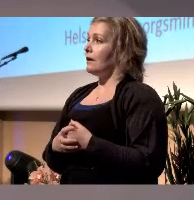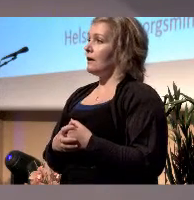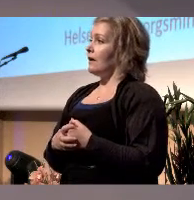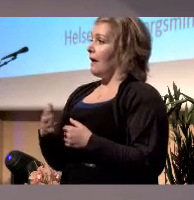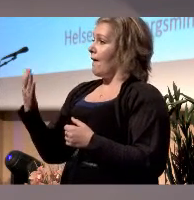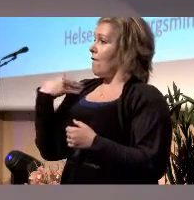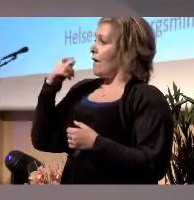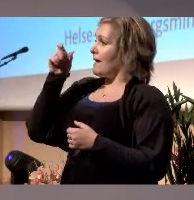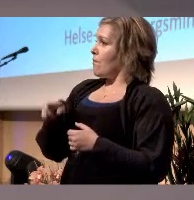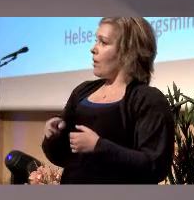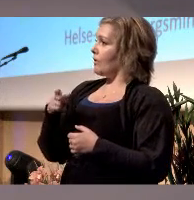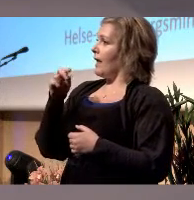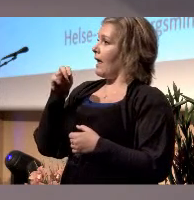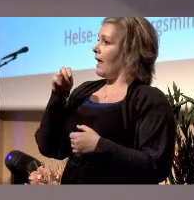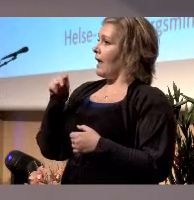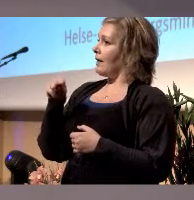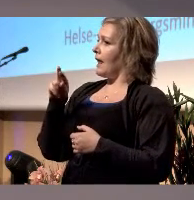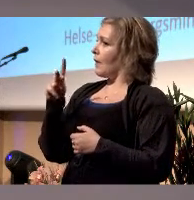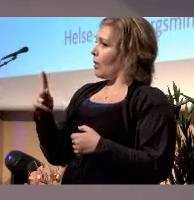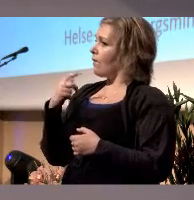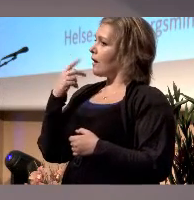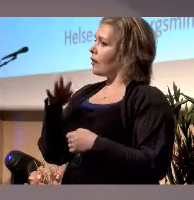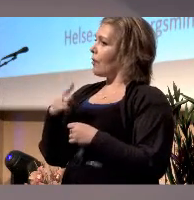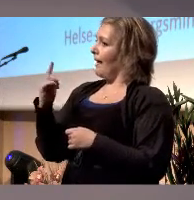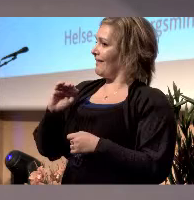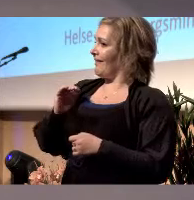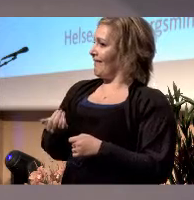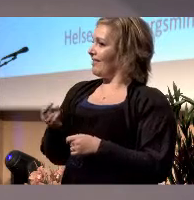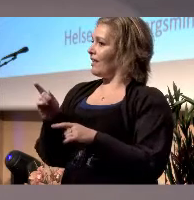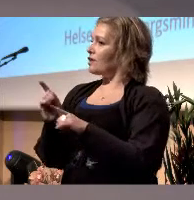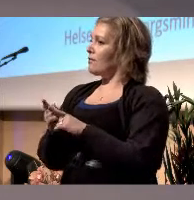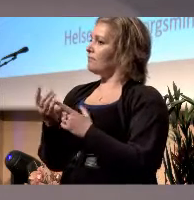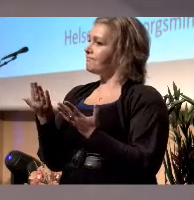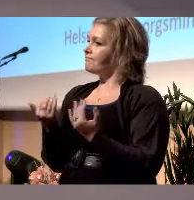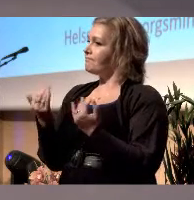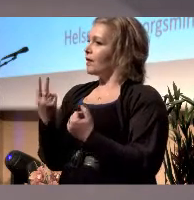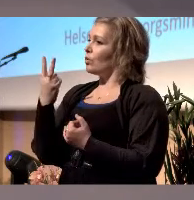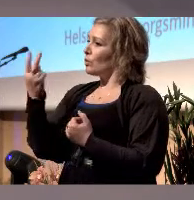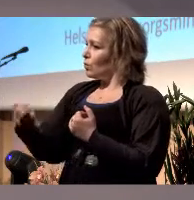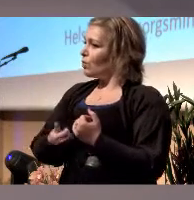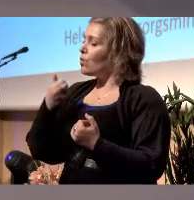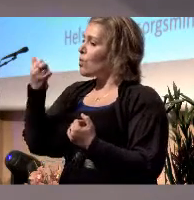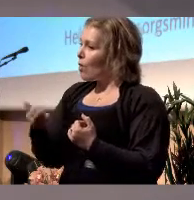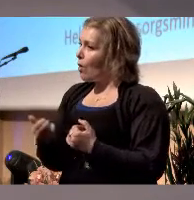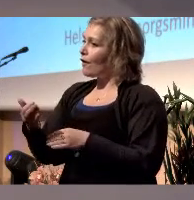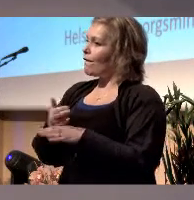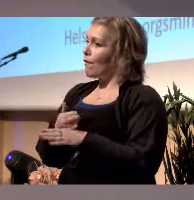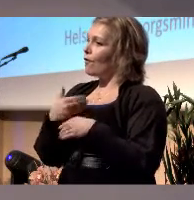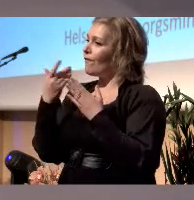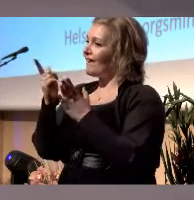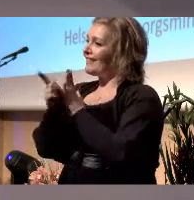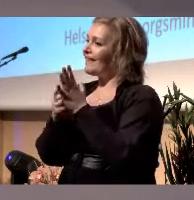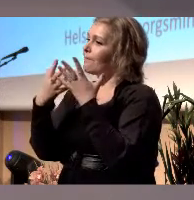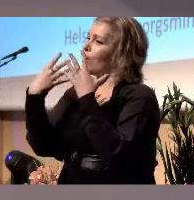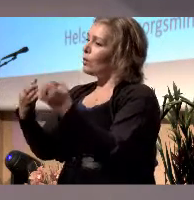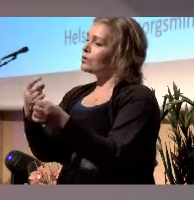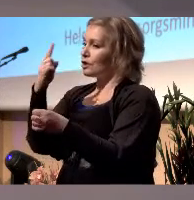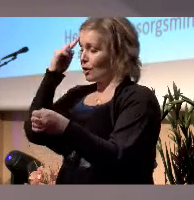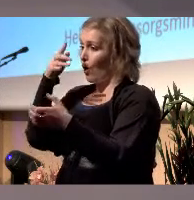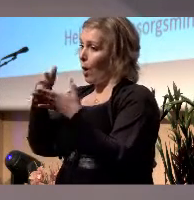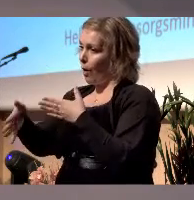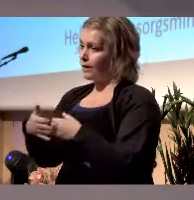Forrige måned fortalte NRK om en kvinne som måtte vente 2 år før hun fikk time hos